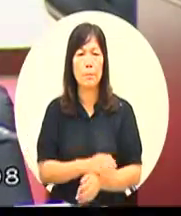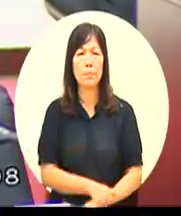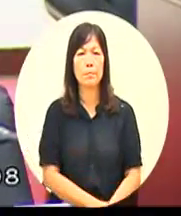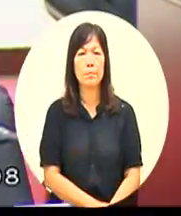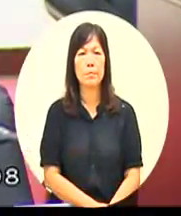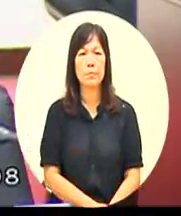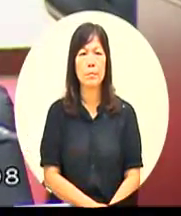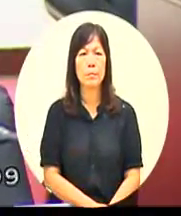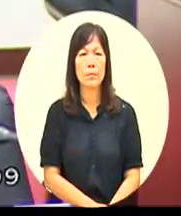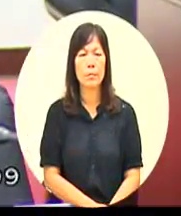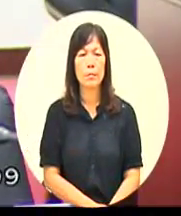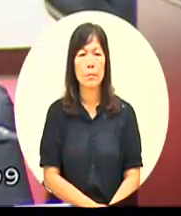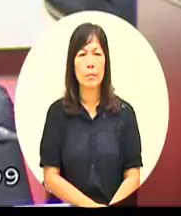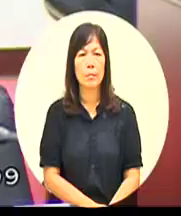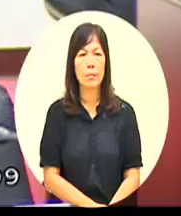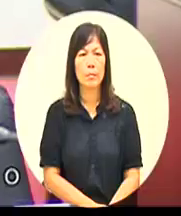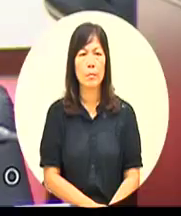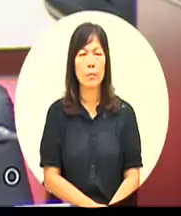后来